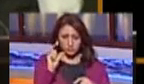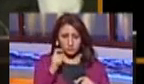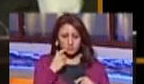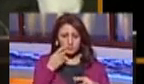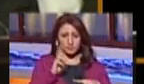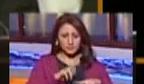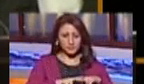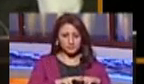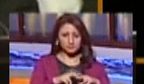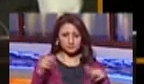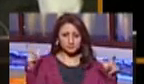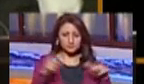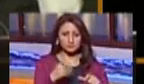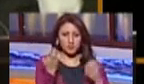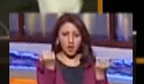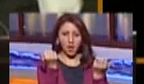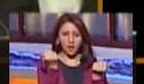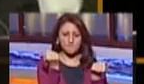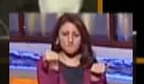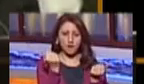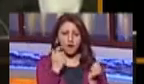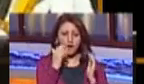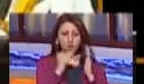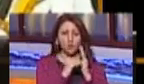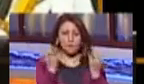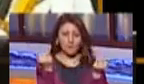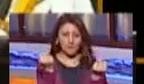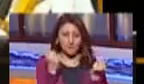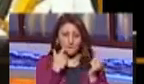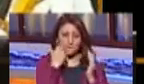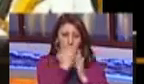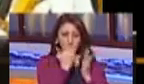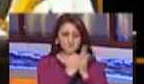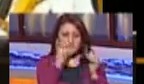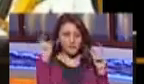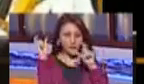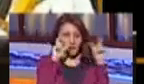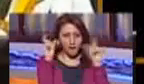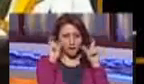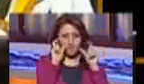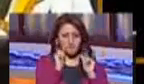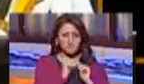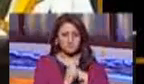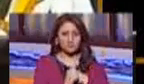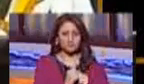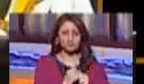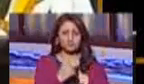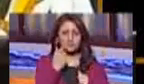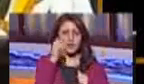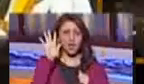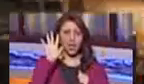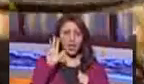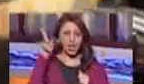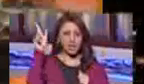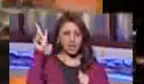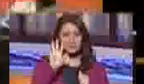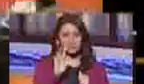والمقرر بدايتها الأربعاء وذلك وسط إجراءات أمنية مشددة في منطقة التجمع